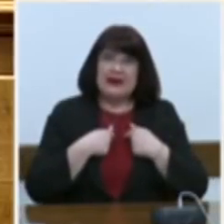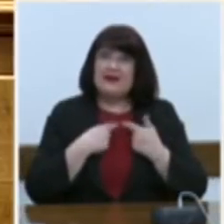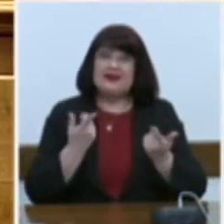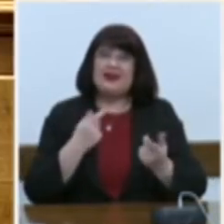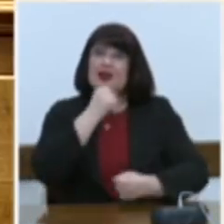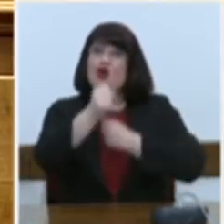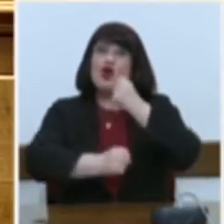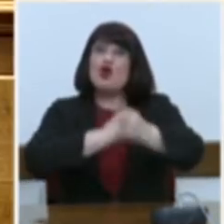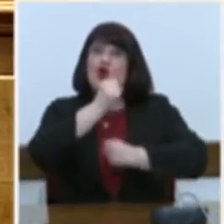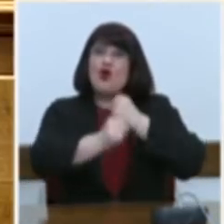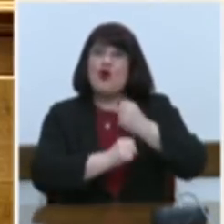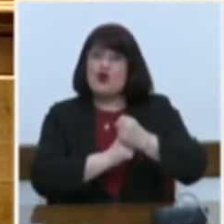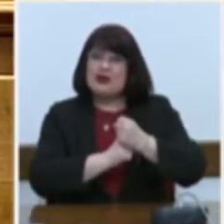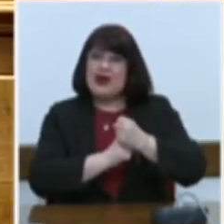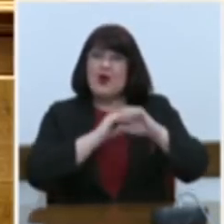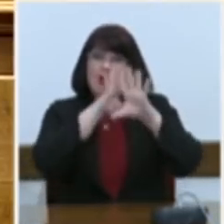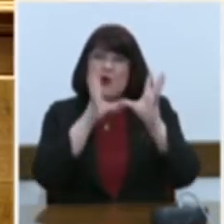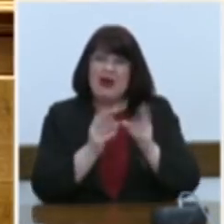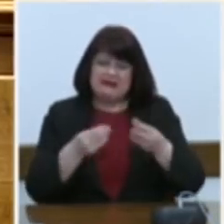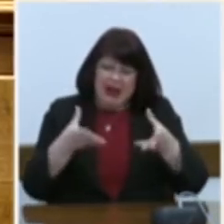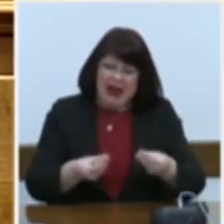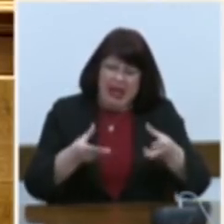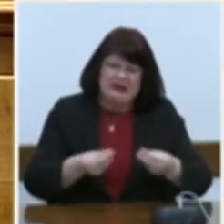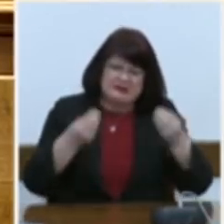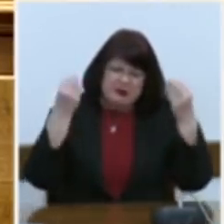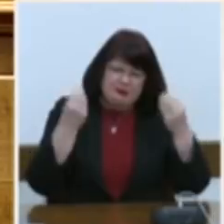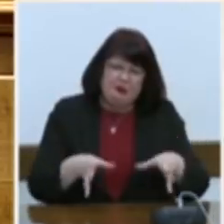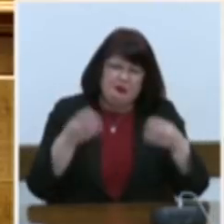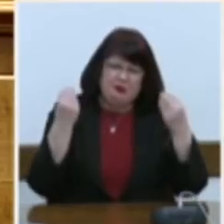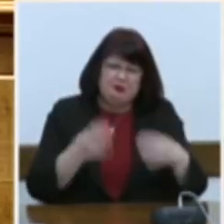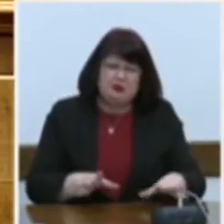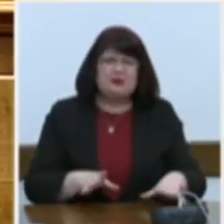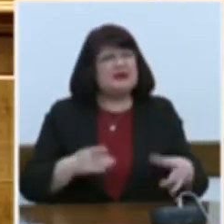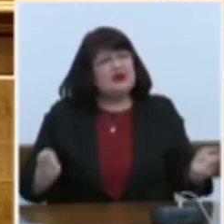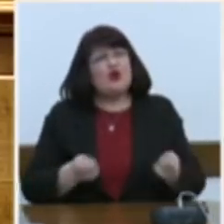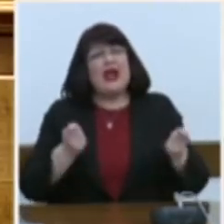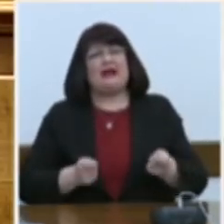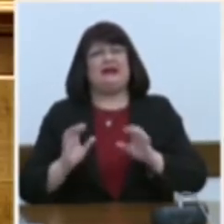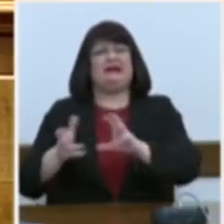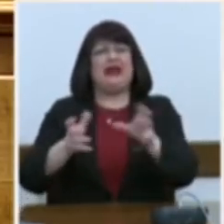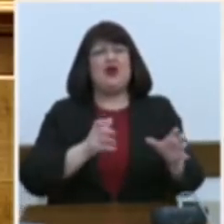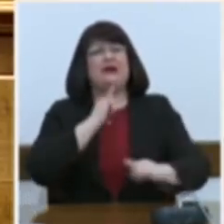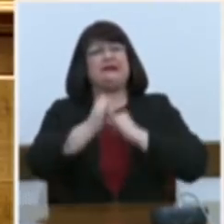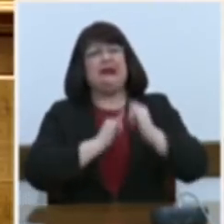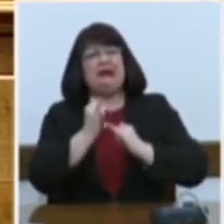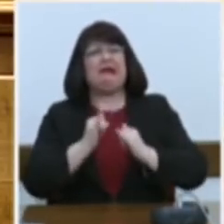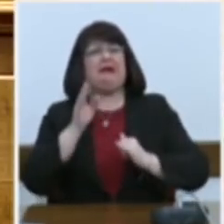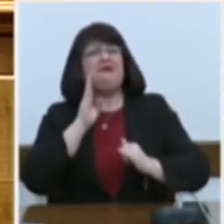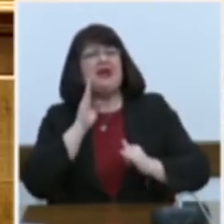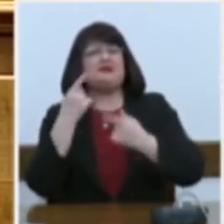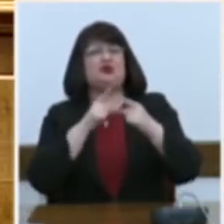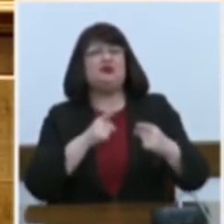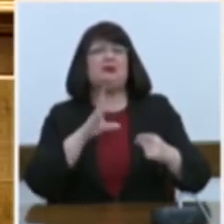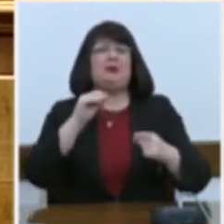χρόνια τώρα όλο αυτό το βούρκο, ιδιαίτερα μέσω των μηχανισμών της στα μέσα κοινωνικής δικτύωσης.